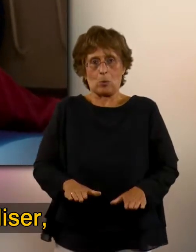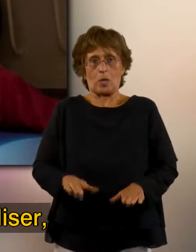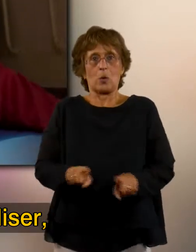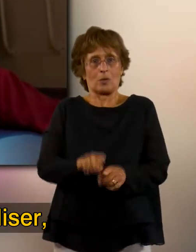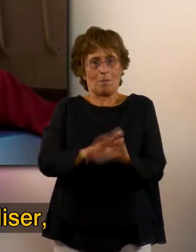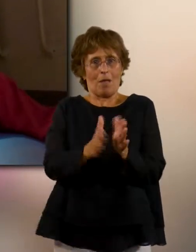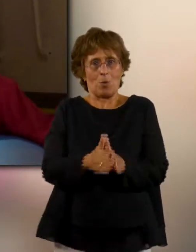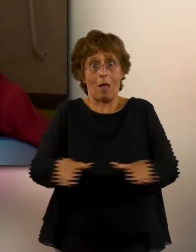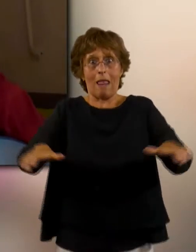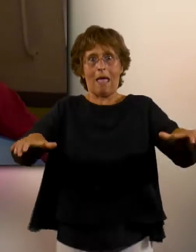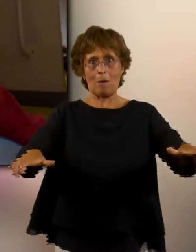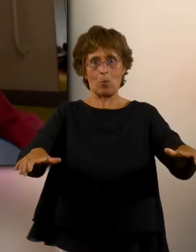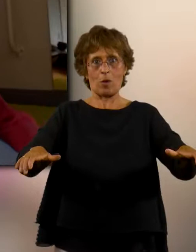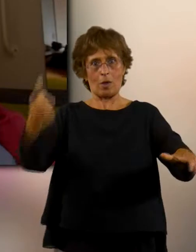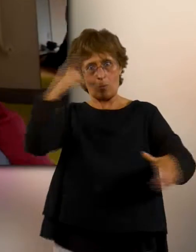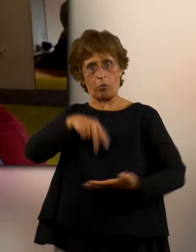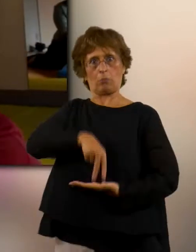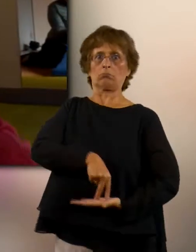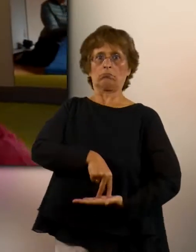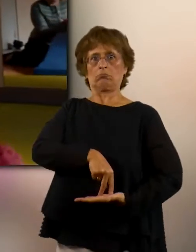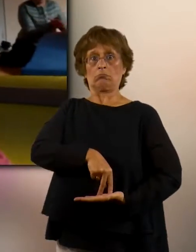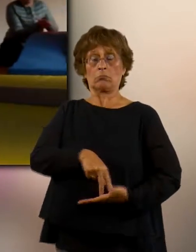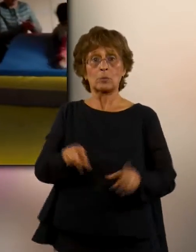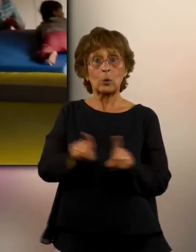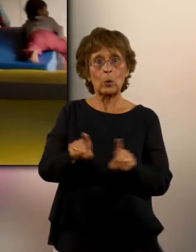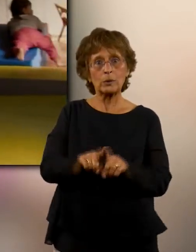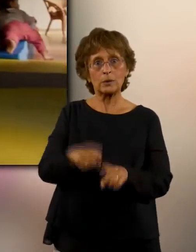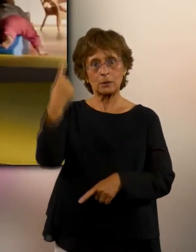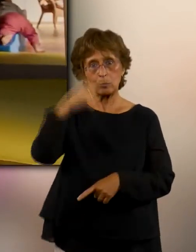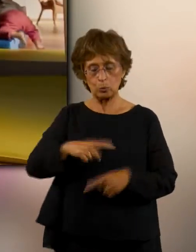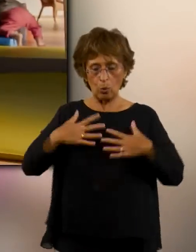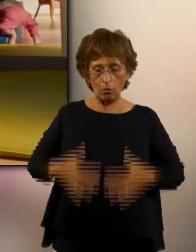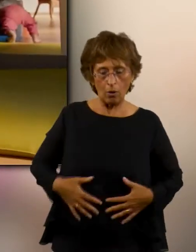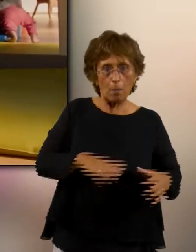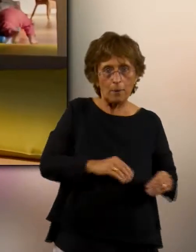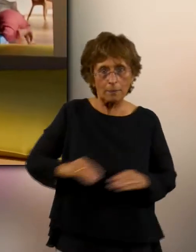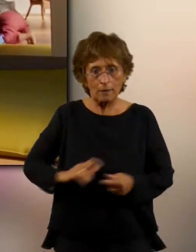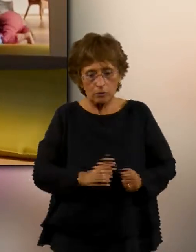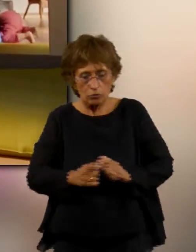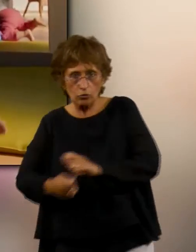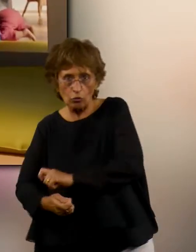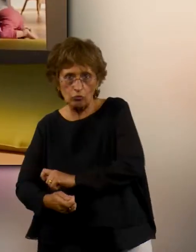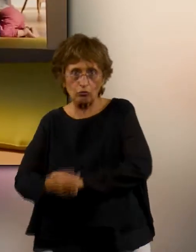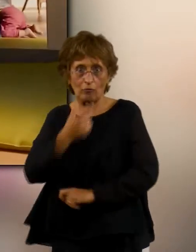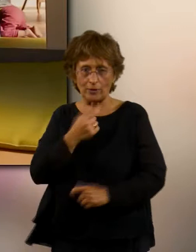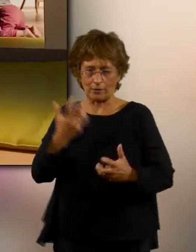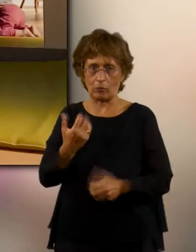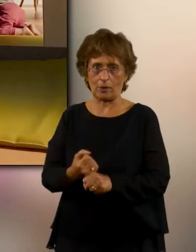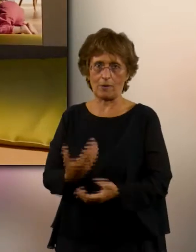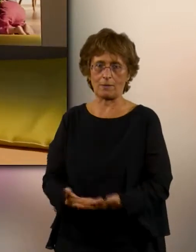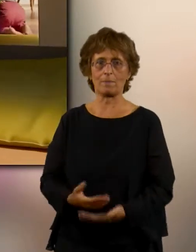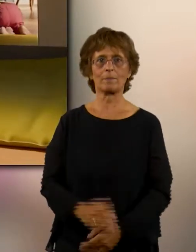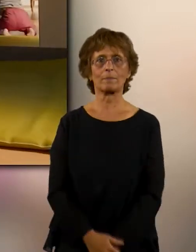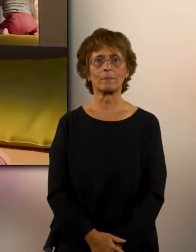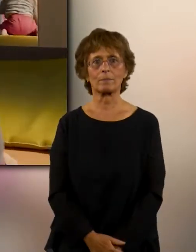pour se stabiliser, qu'elle puisse passer d'une posture à l'autre facilement. Et on descend.